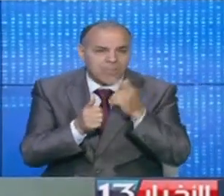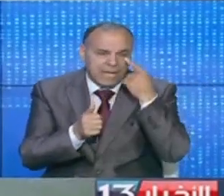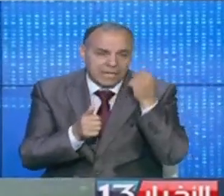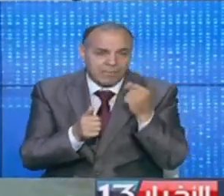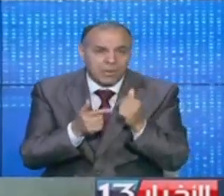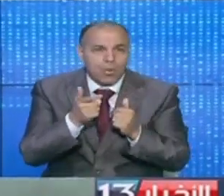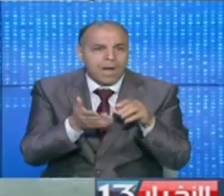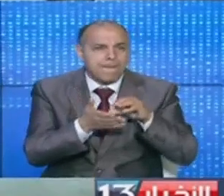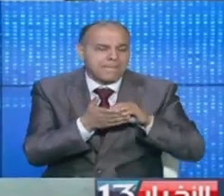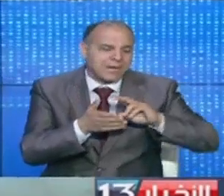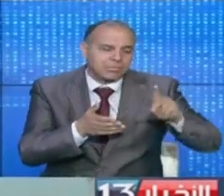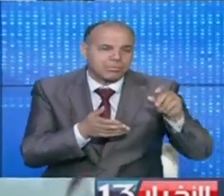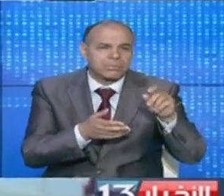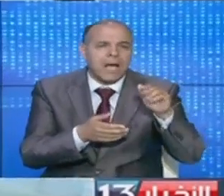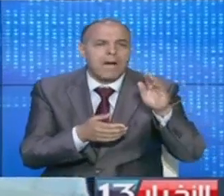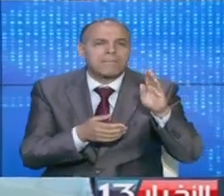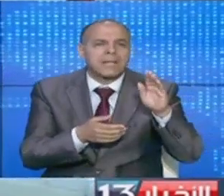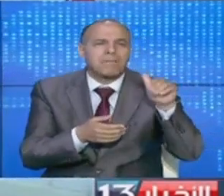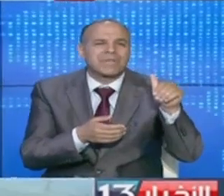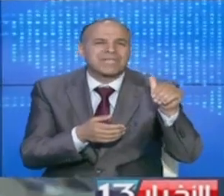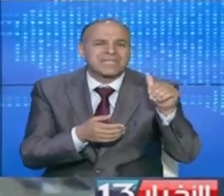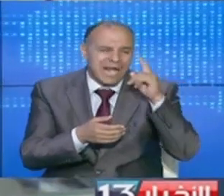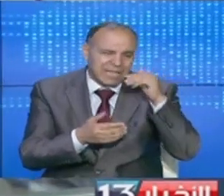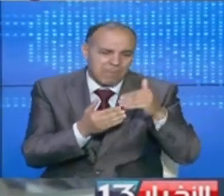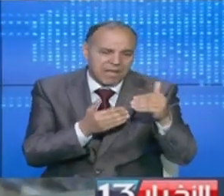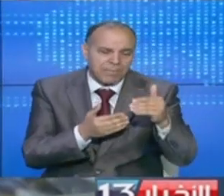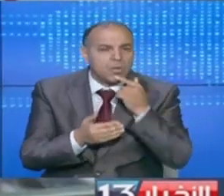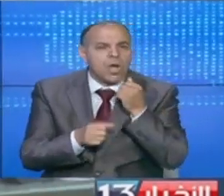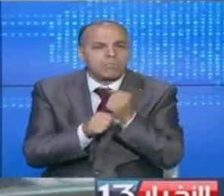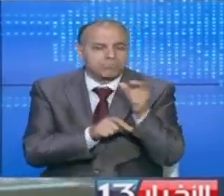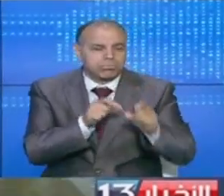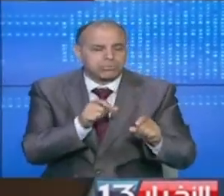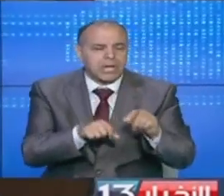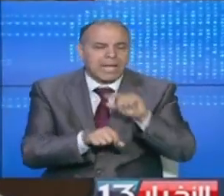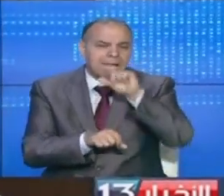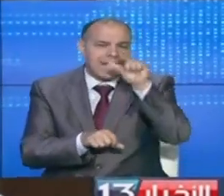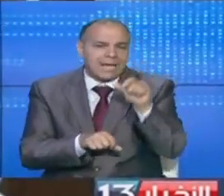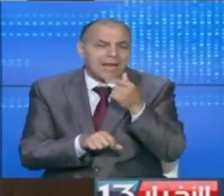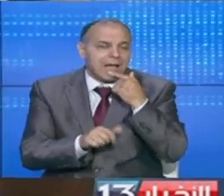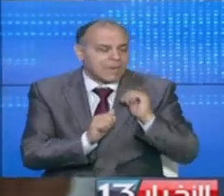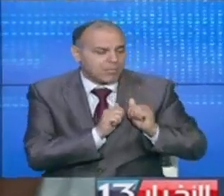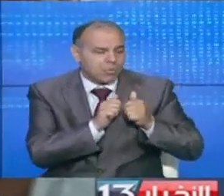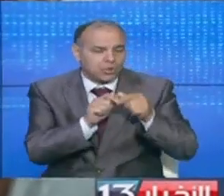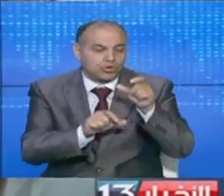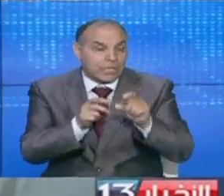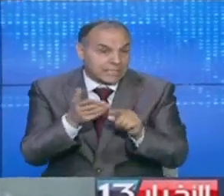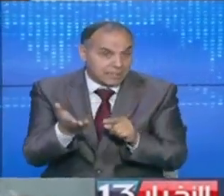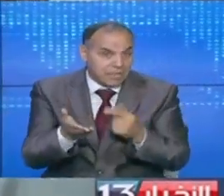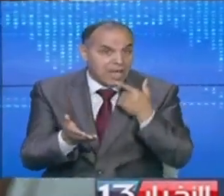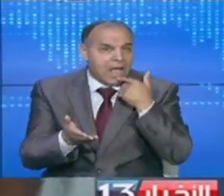جراح موجود مركز الاستياء بكثير حيث عمل متطوعون الهلال الاحمر على مرافقه هؤلاء الاشخاص